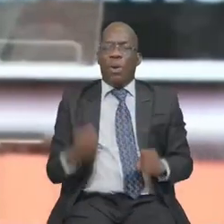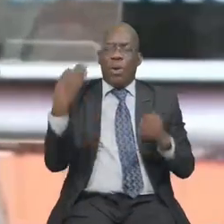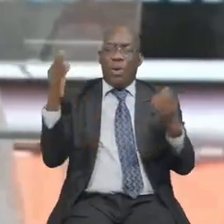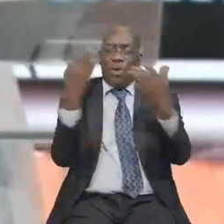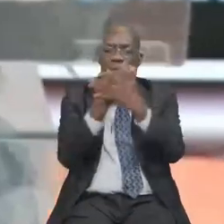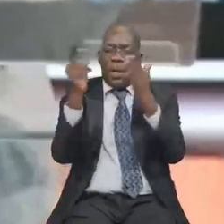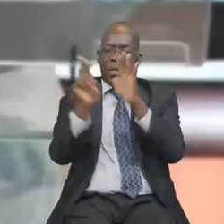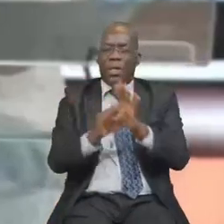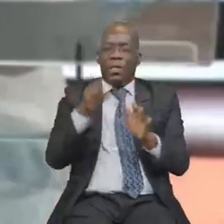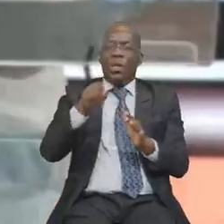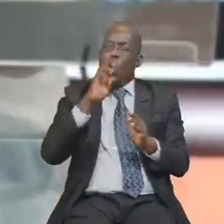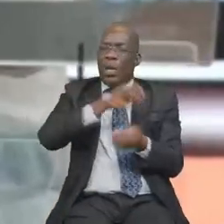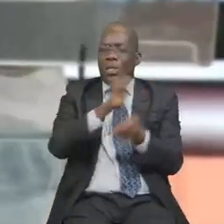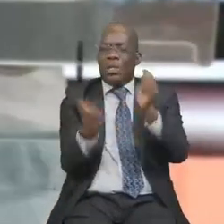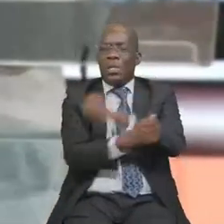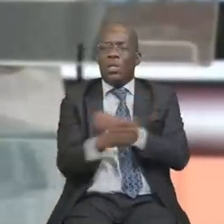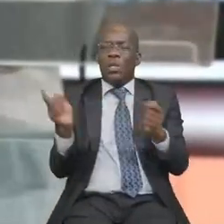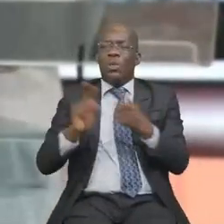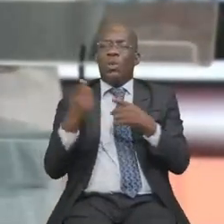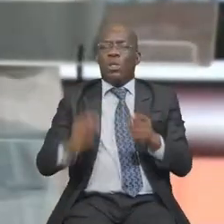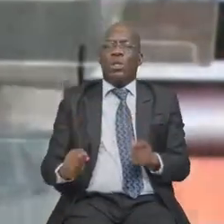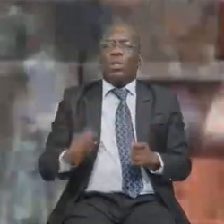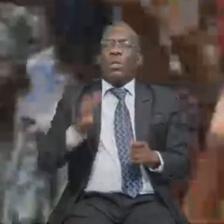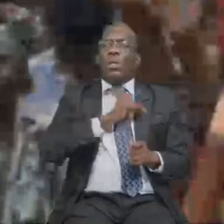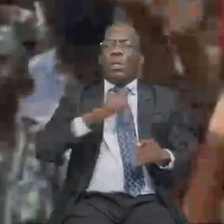es transporté dans le royaume de son Fils d'amour.